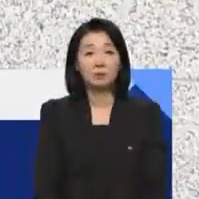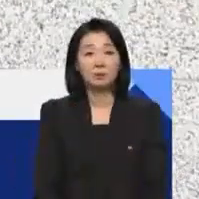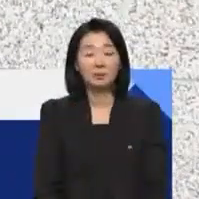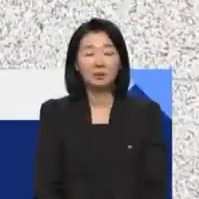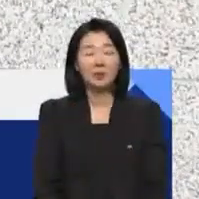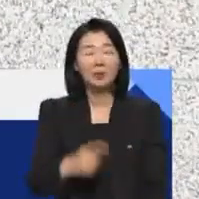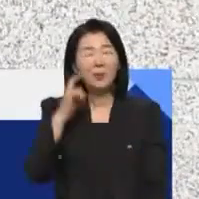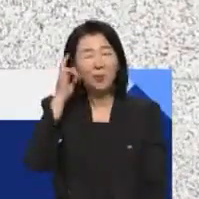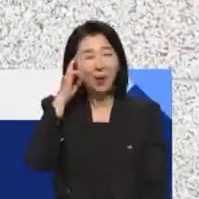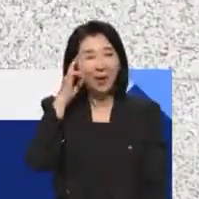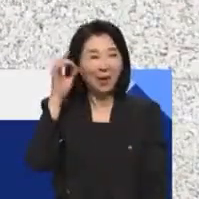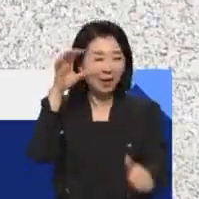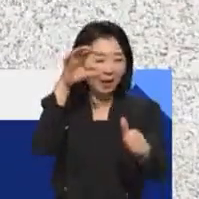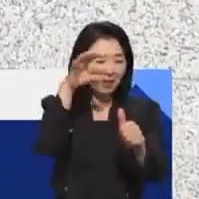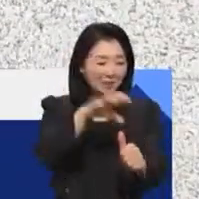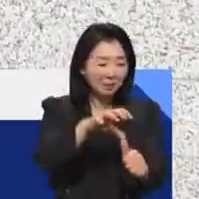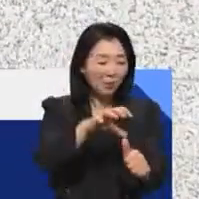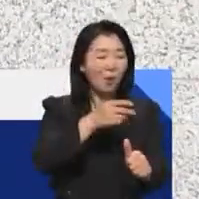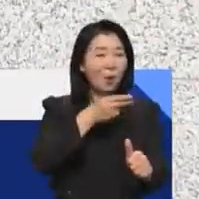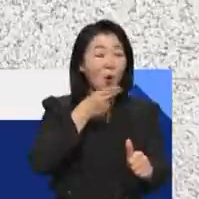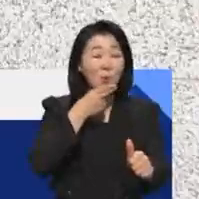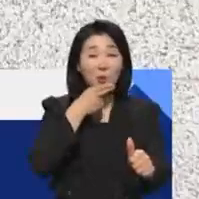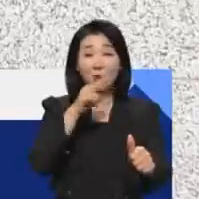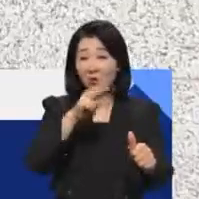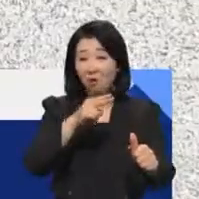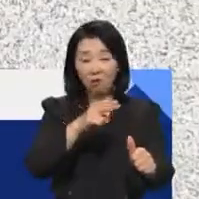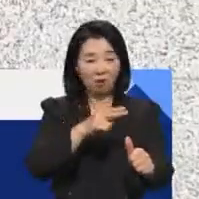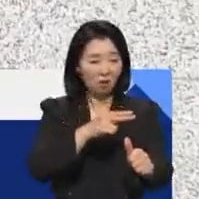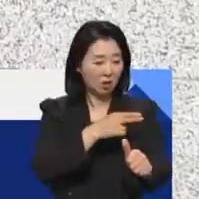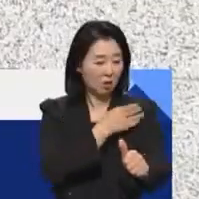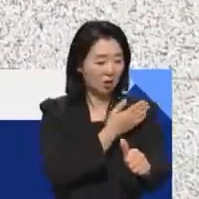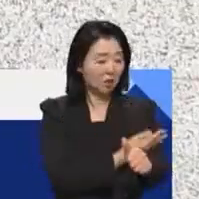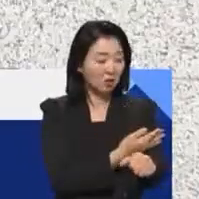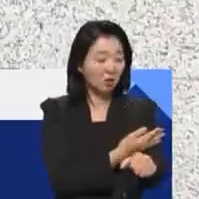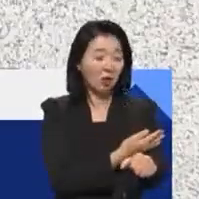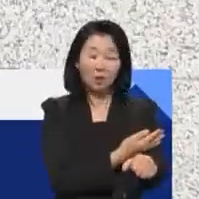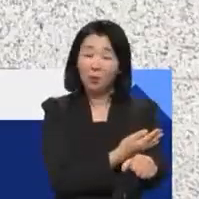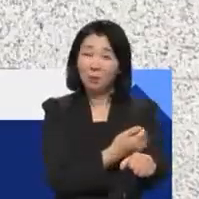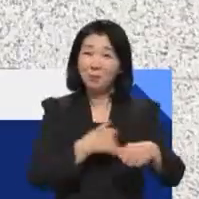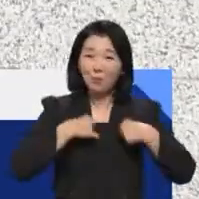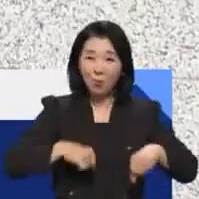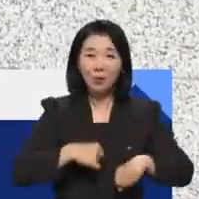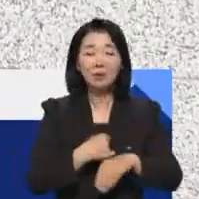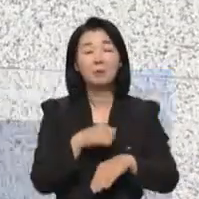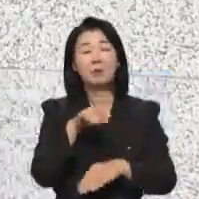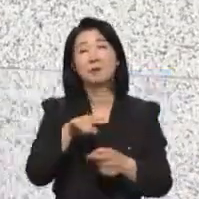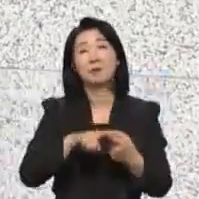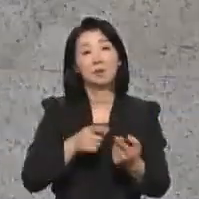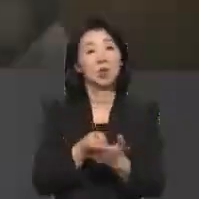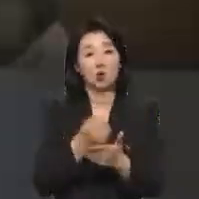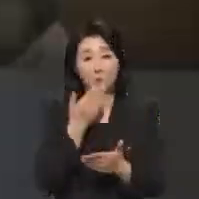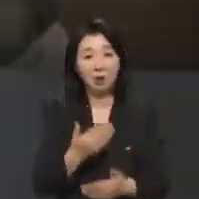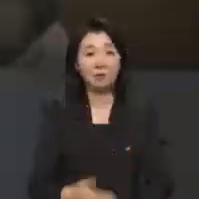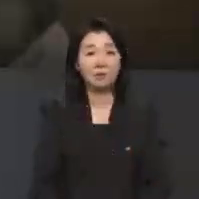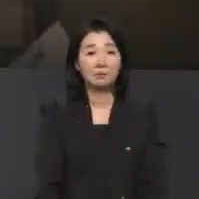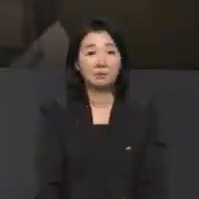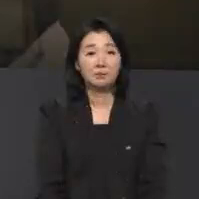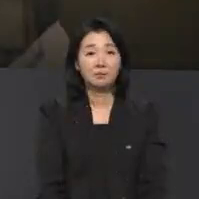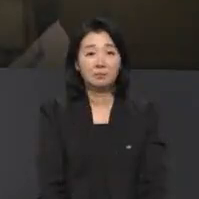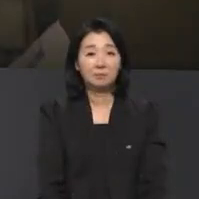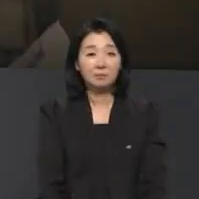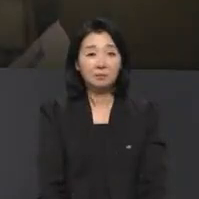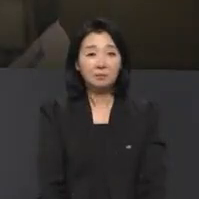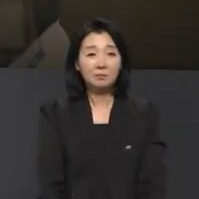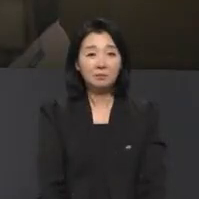불체포 특권을 포기하겠다고 이야기했기 때문에 그런 차원에서의 결정이 있을 걸로 생각을 합니다. 네, 정작 어떻게